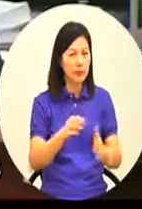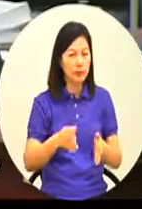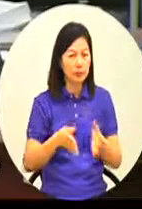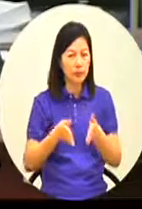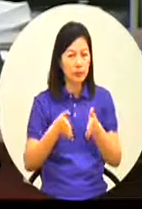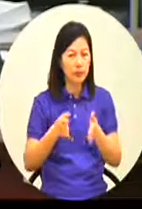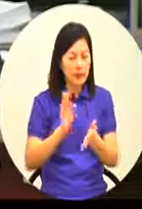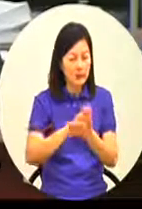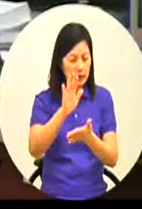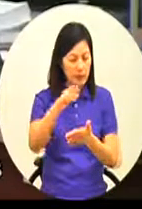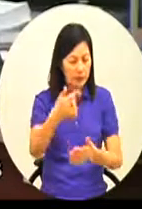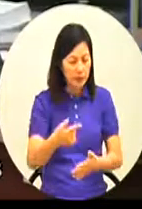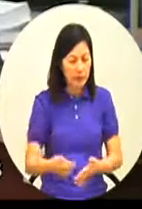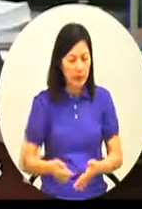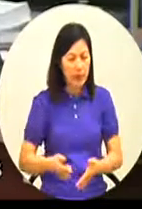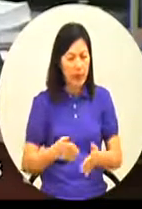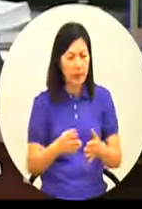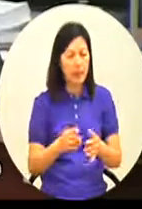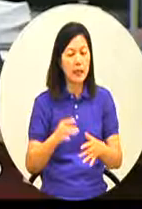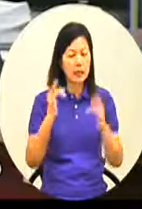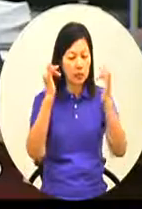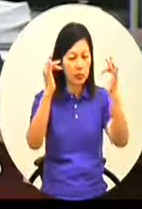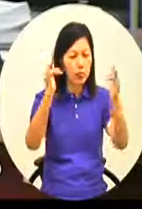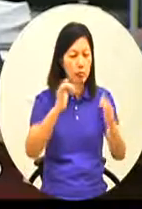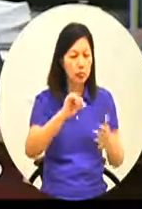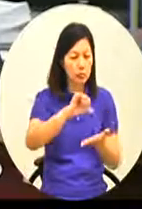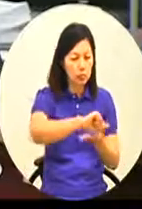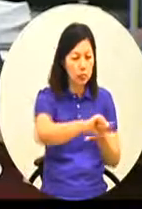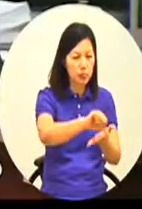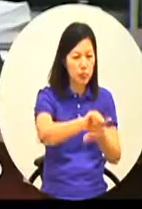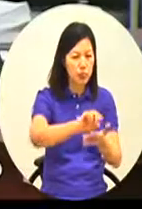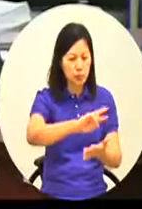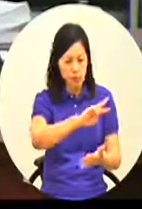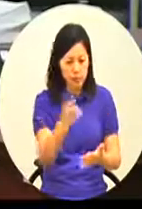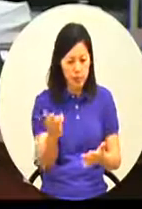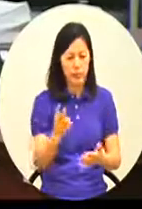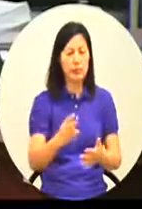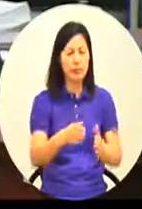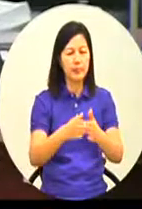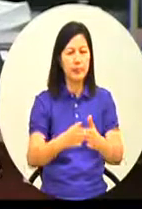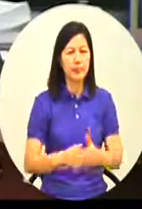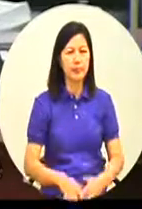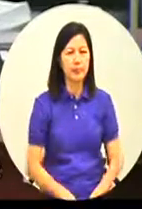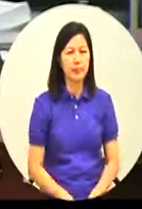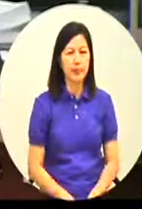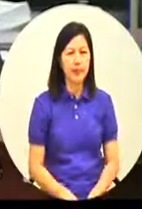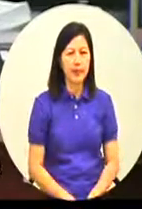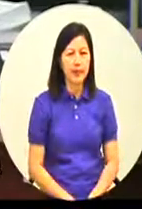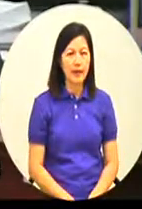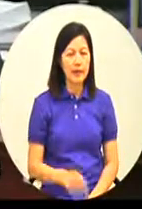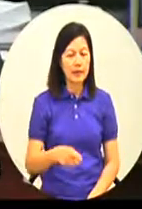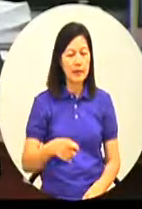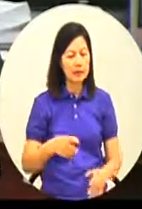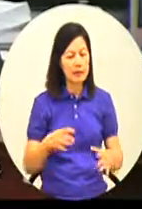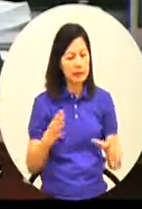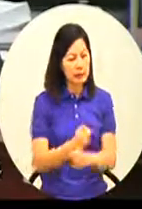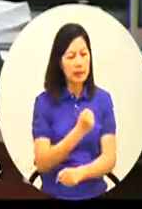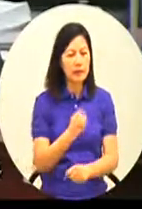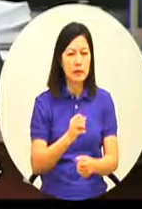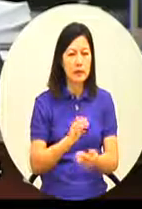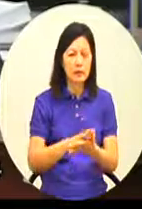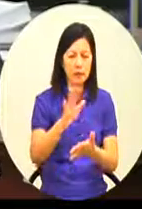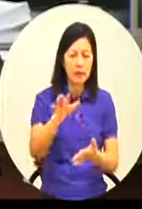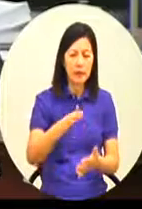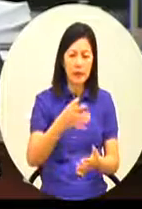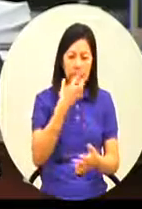面来给调整一下，调整这个树啊吼，来给调整往好些，安尼吼，按这个敢那这个损失咧，往好的损失